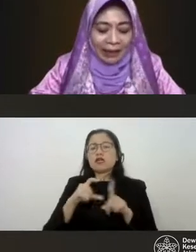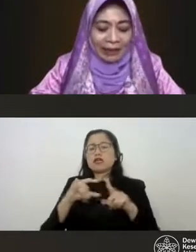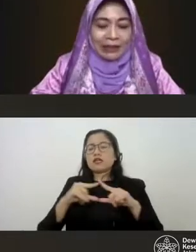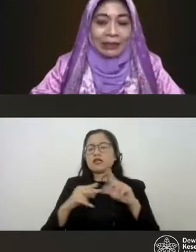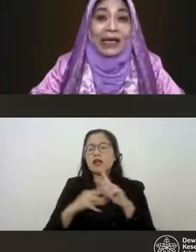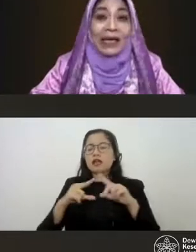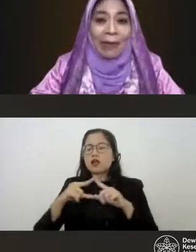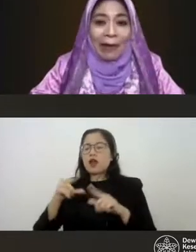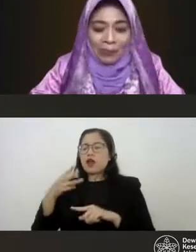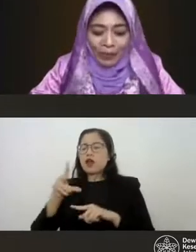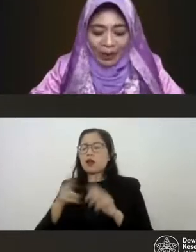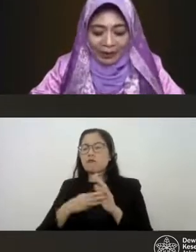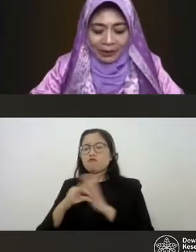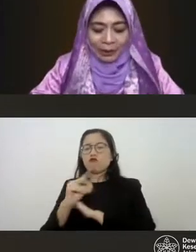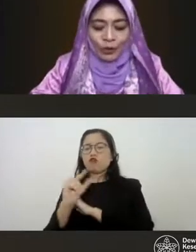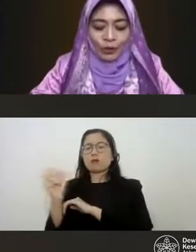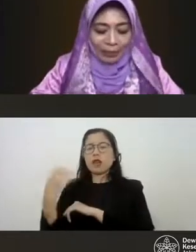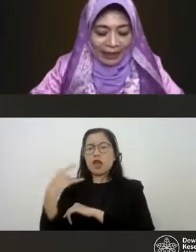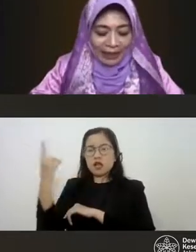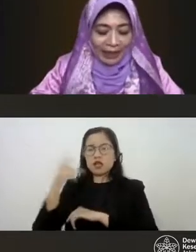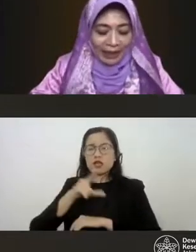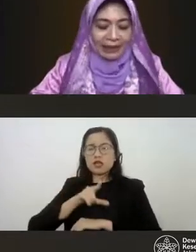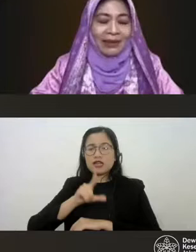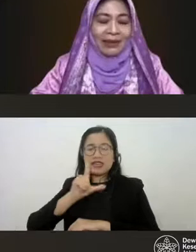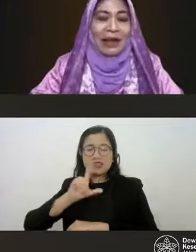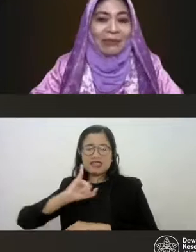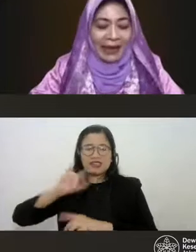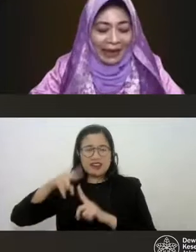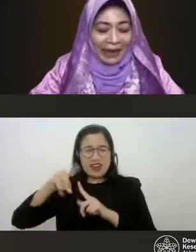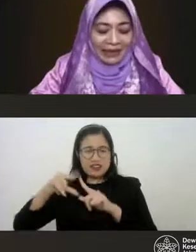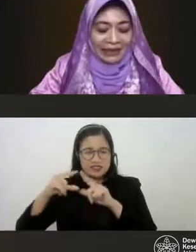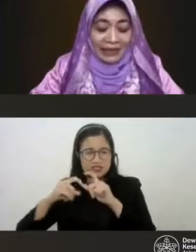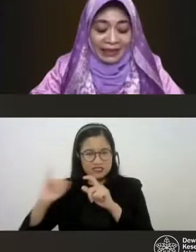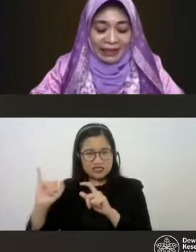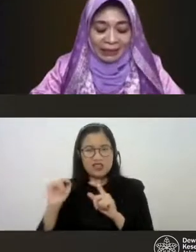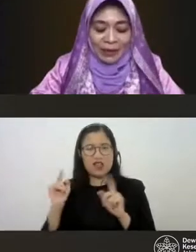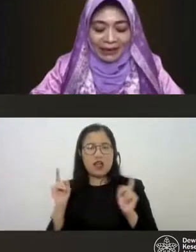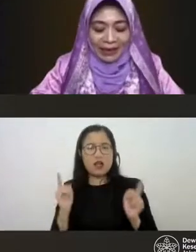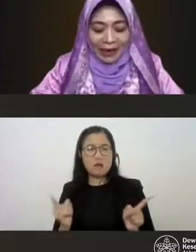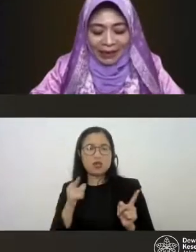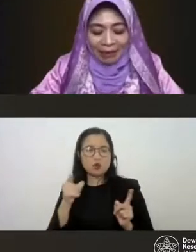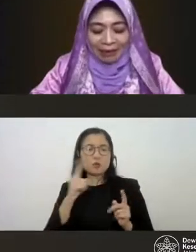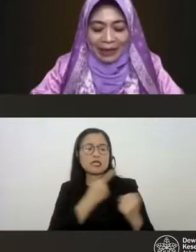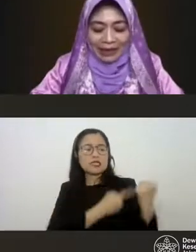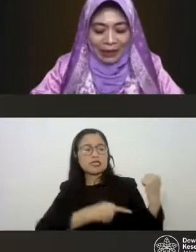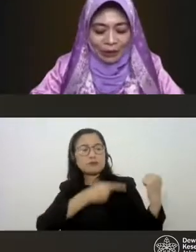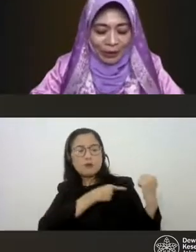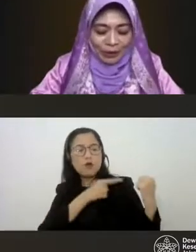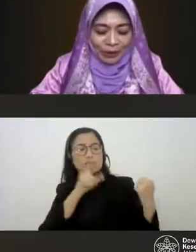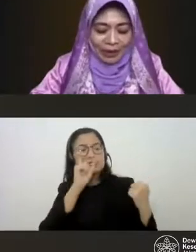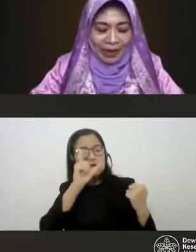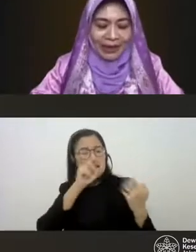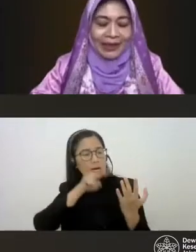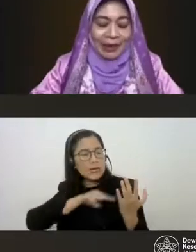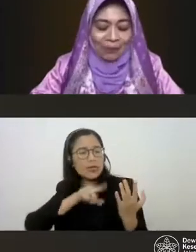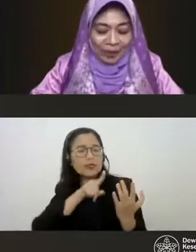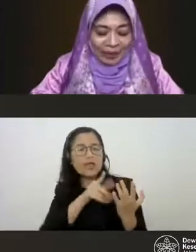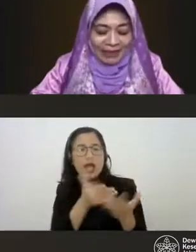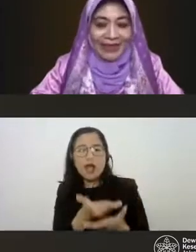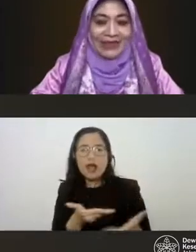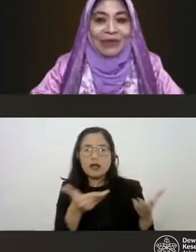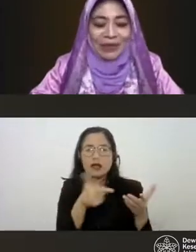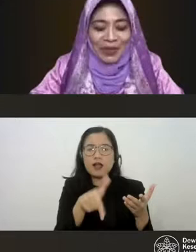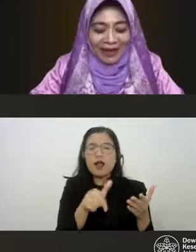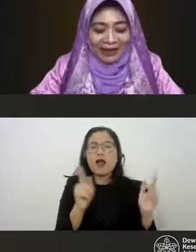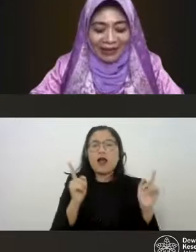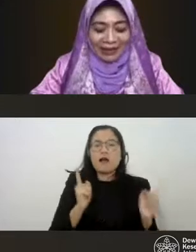literasi agama sebagai kemampuan untuk melihat dan menganalisis titik temu antara agama dan kehidupan sosial,